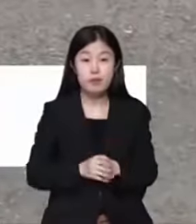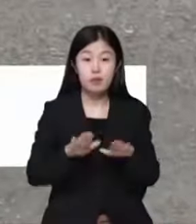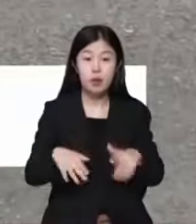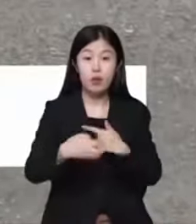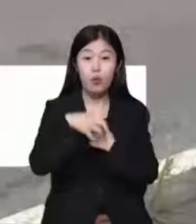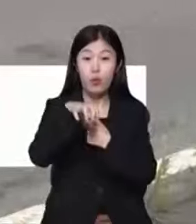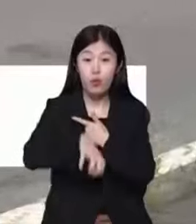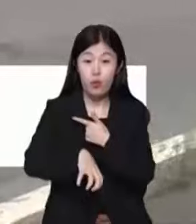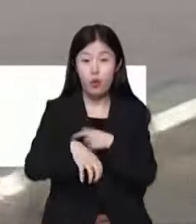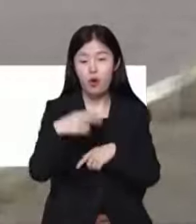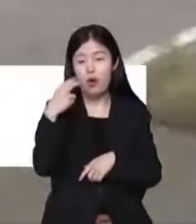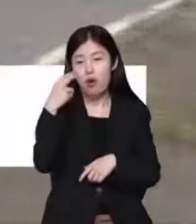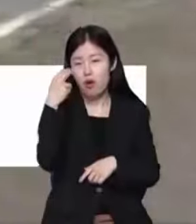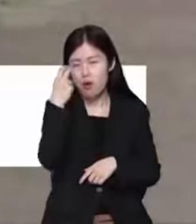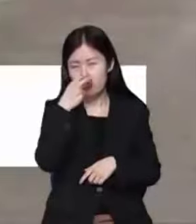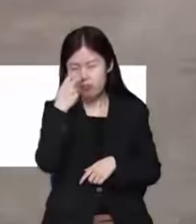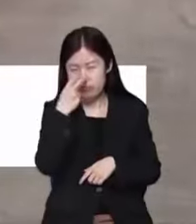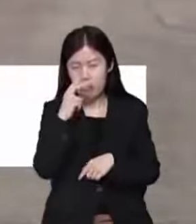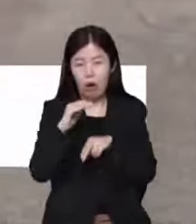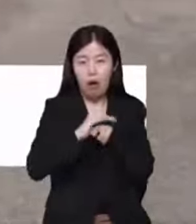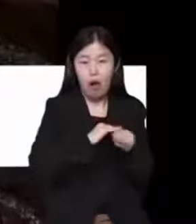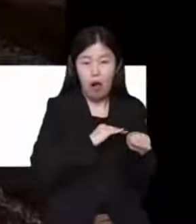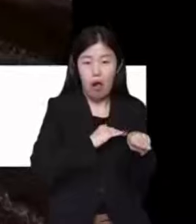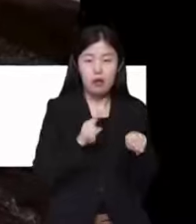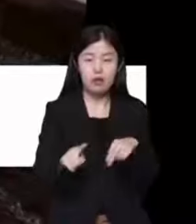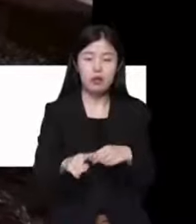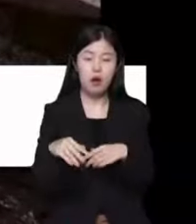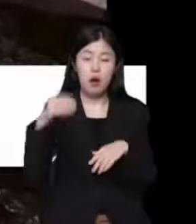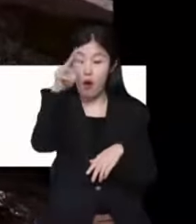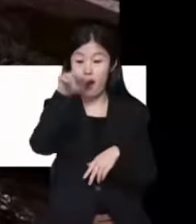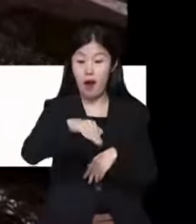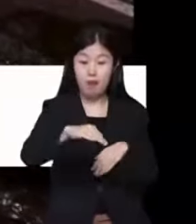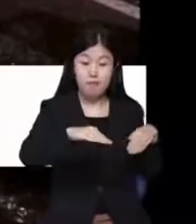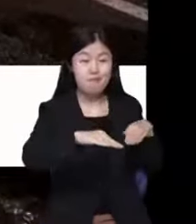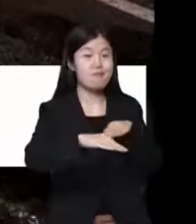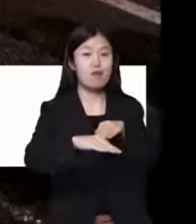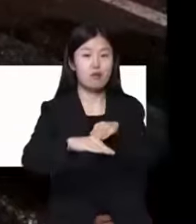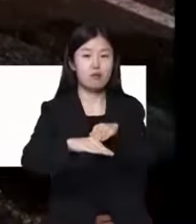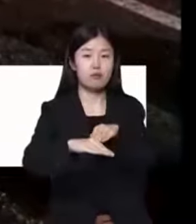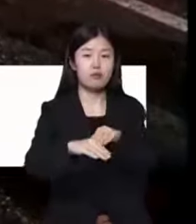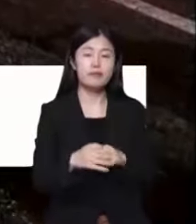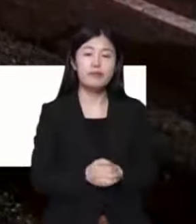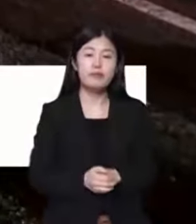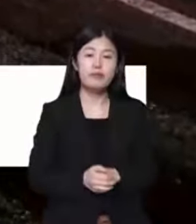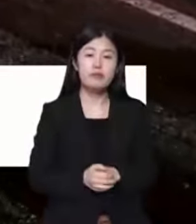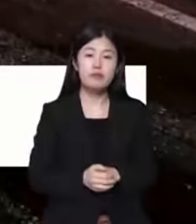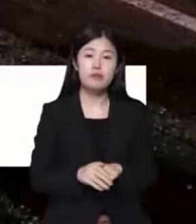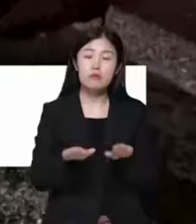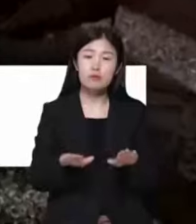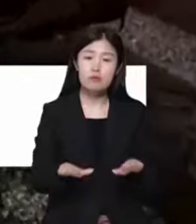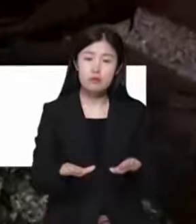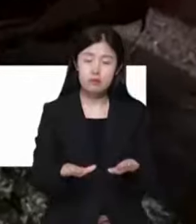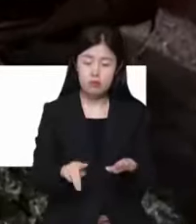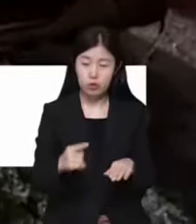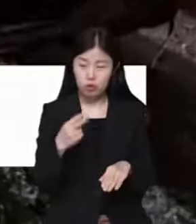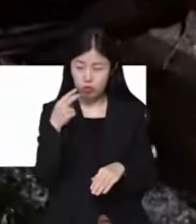차량이 경찰차를 들이받아 3명이 다쳤습니다. 음주 단속 현장을 본 70대 B씨는 자신의 SUV를